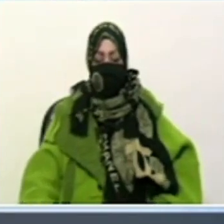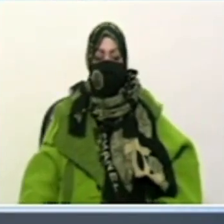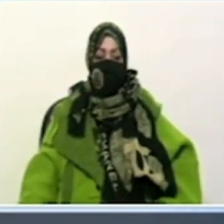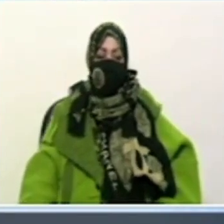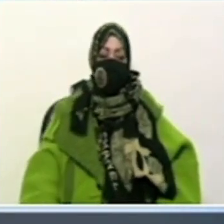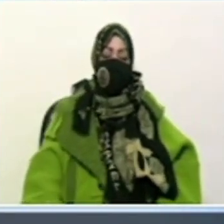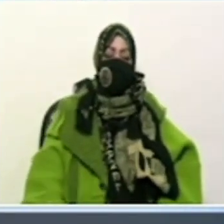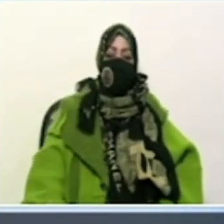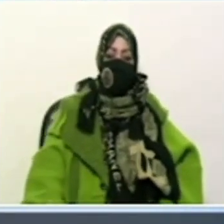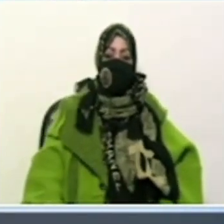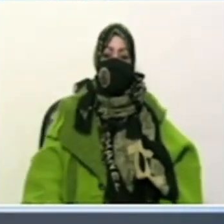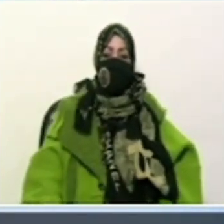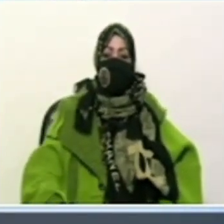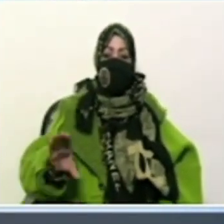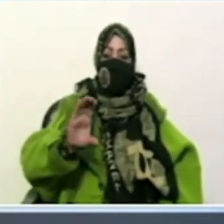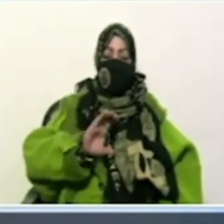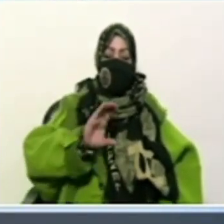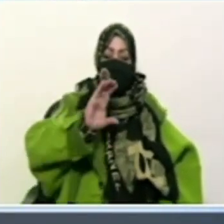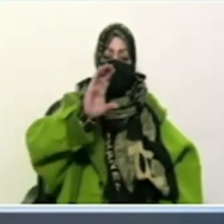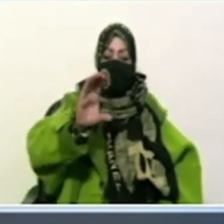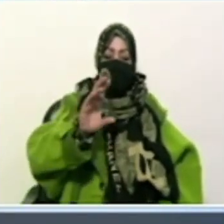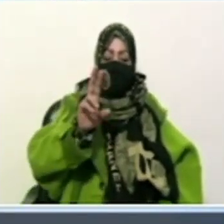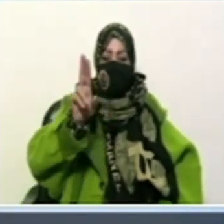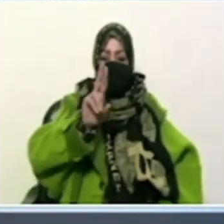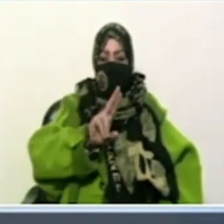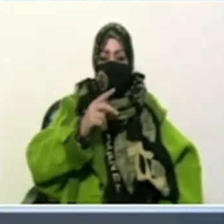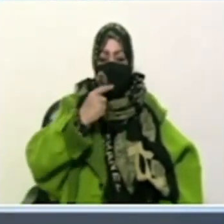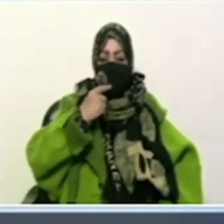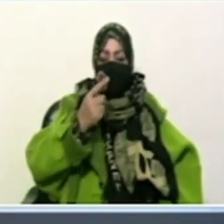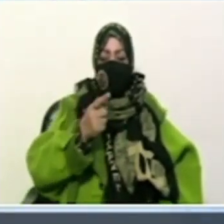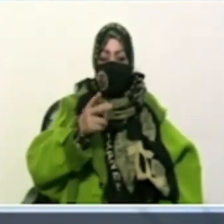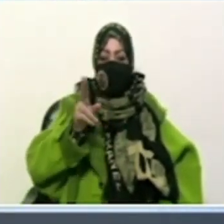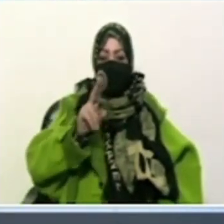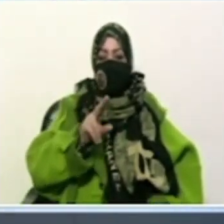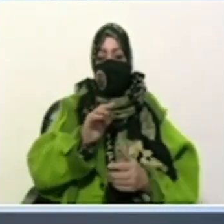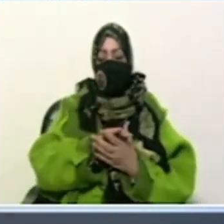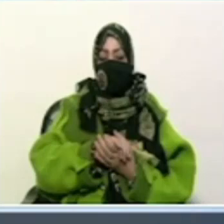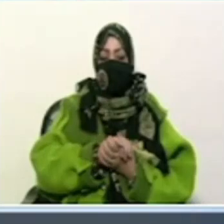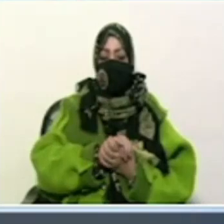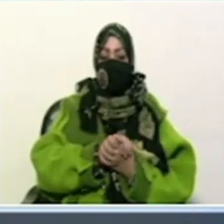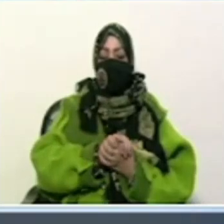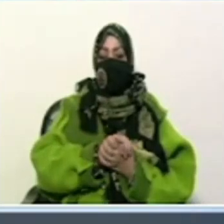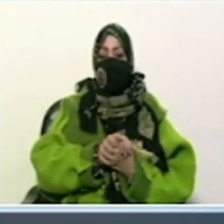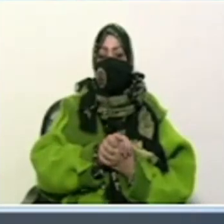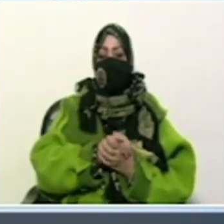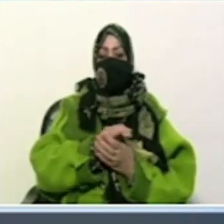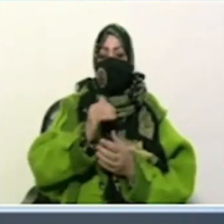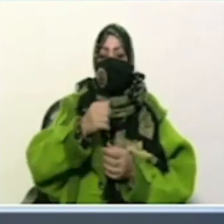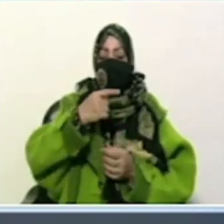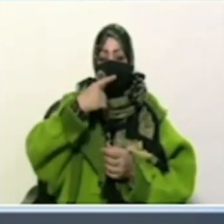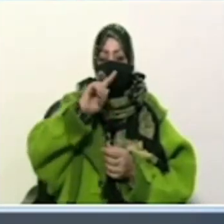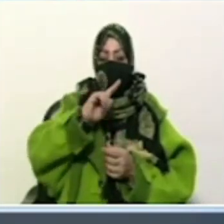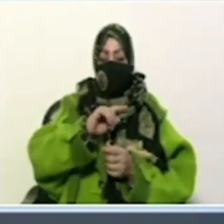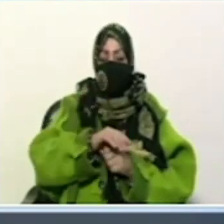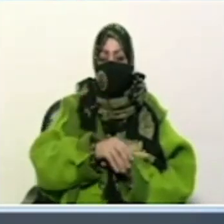من العجلات لعلنا أو والدته توفيت قال